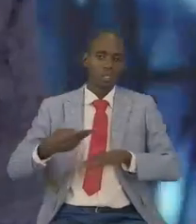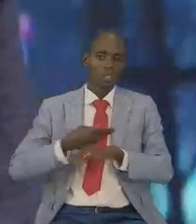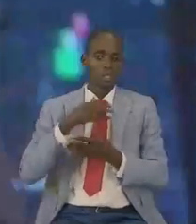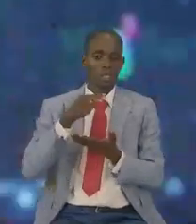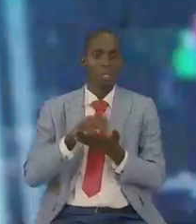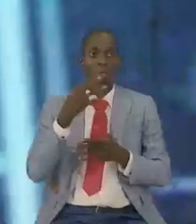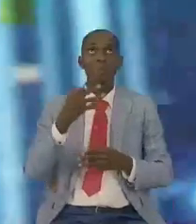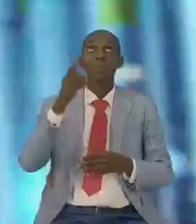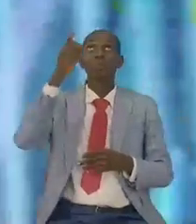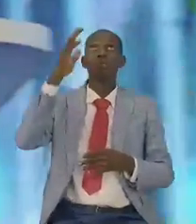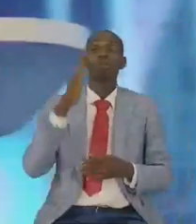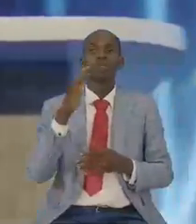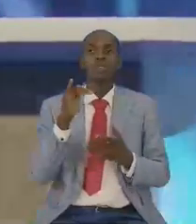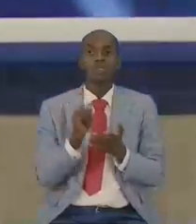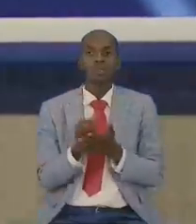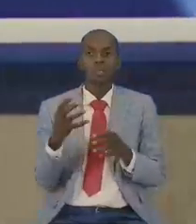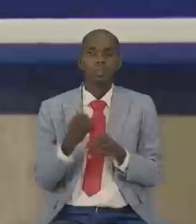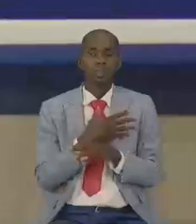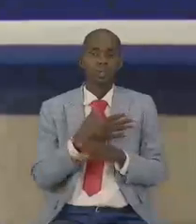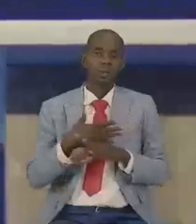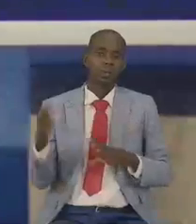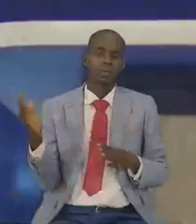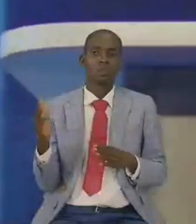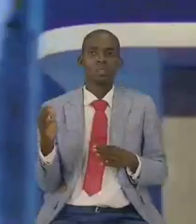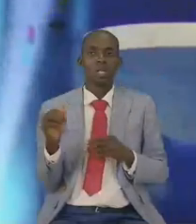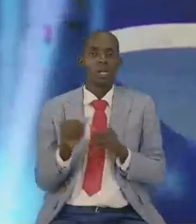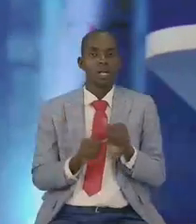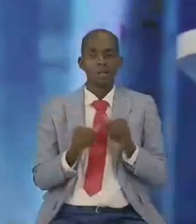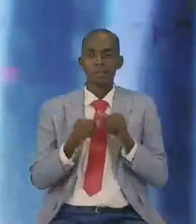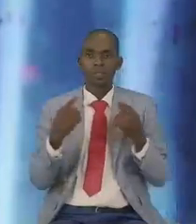L'agneau de Dieu qui ôte